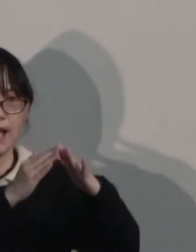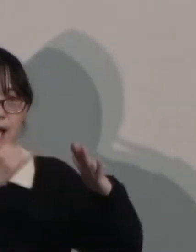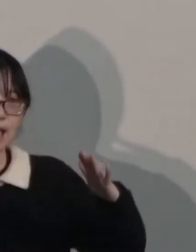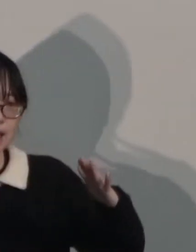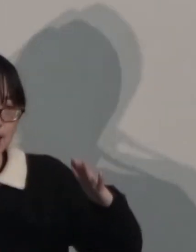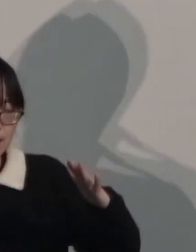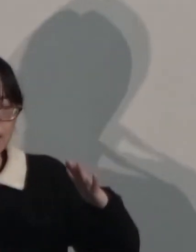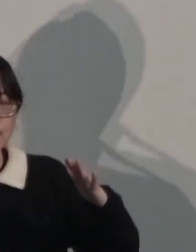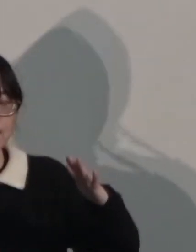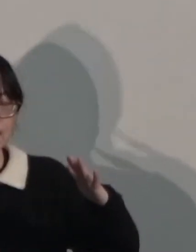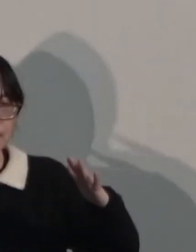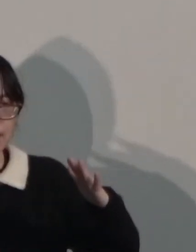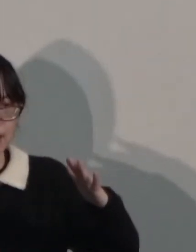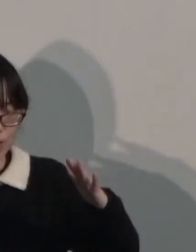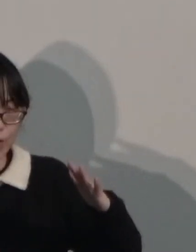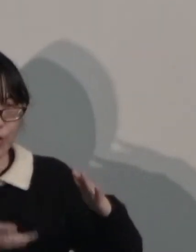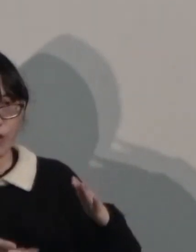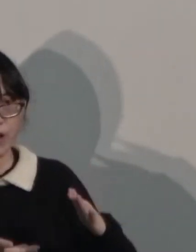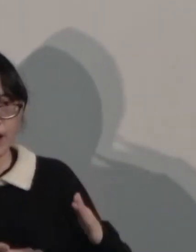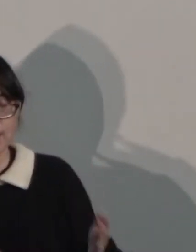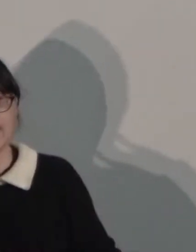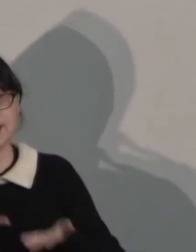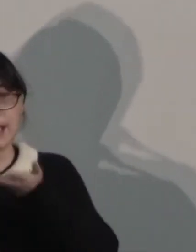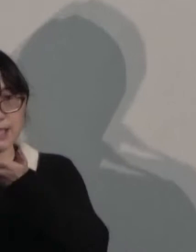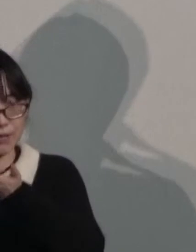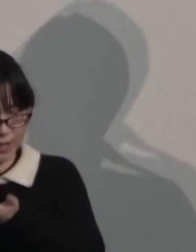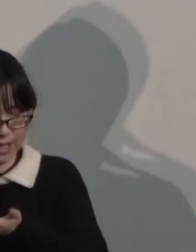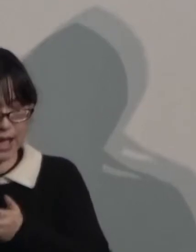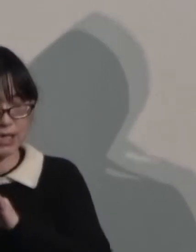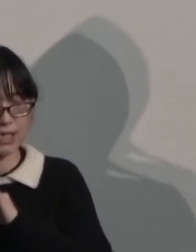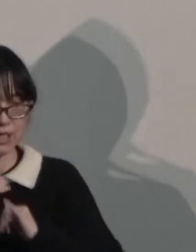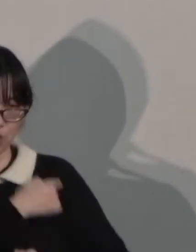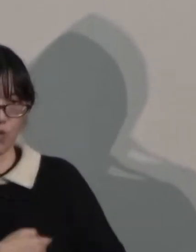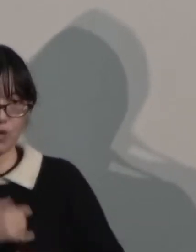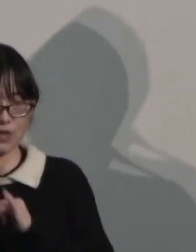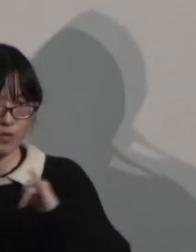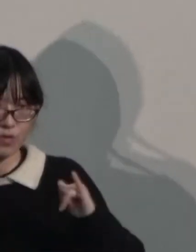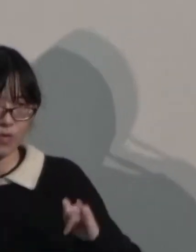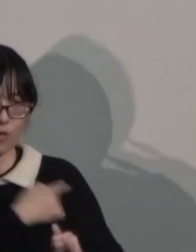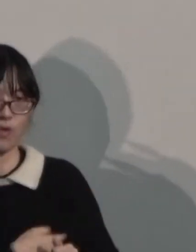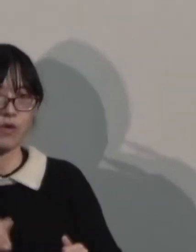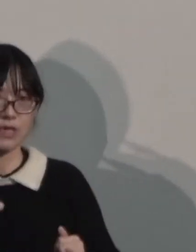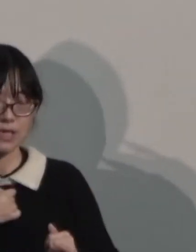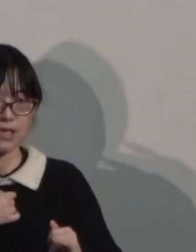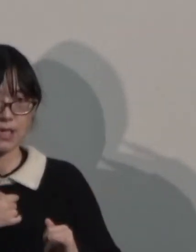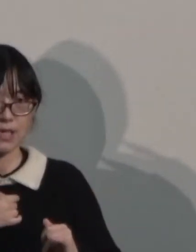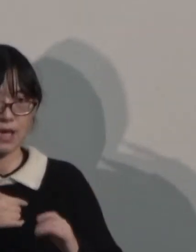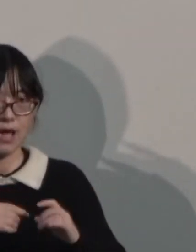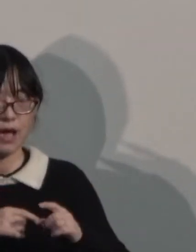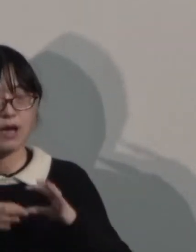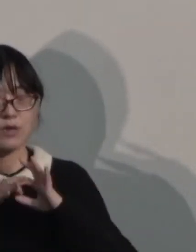れた人の真心によって、私は救われました。